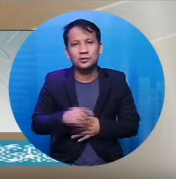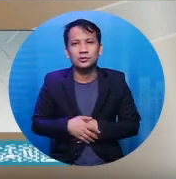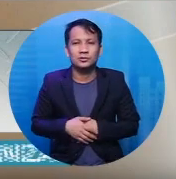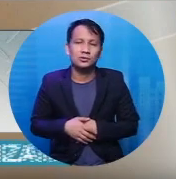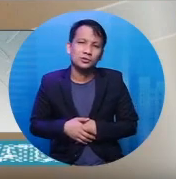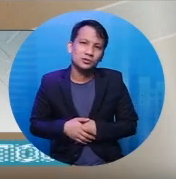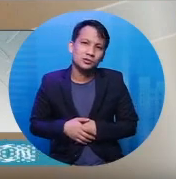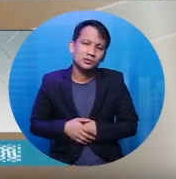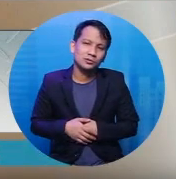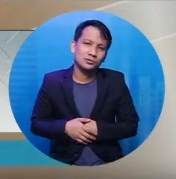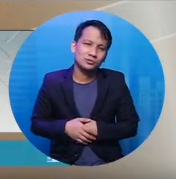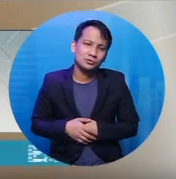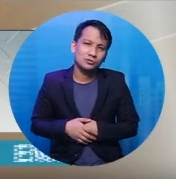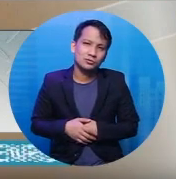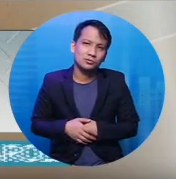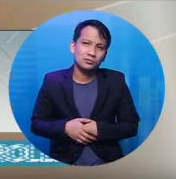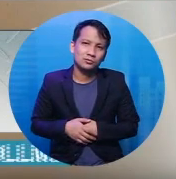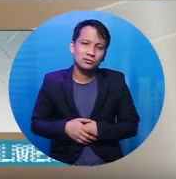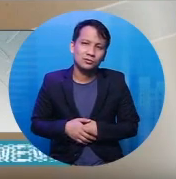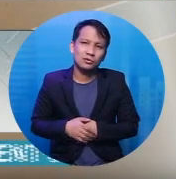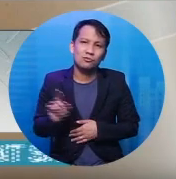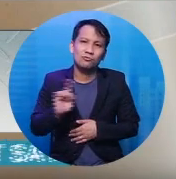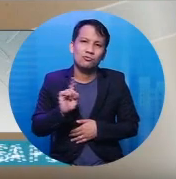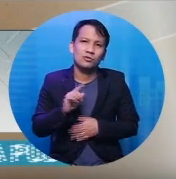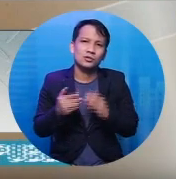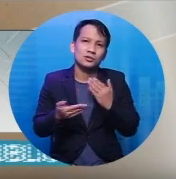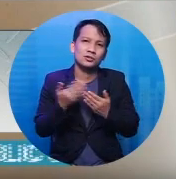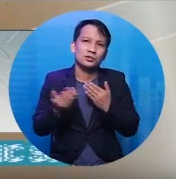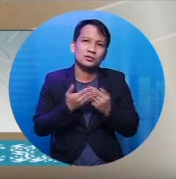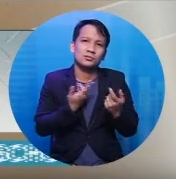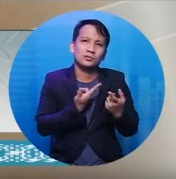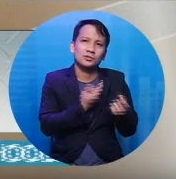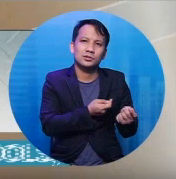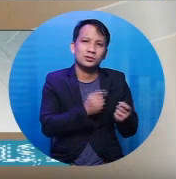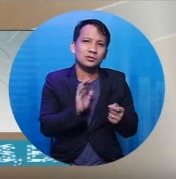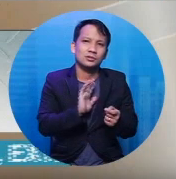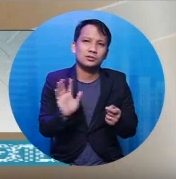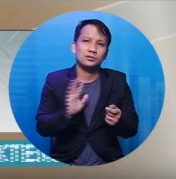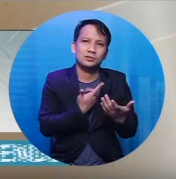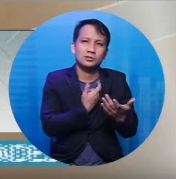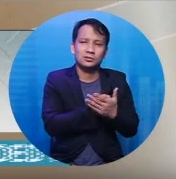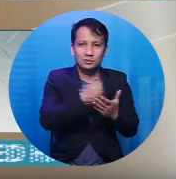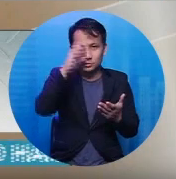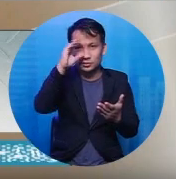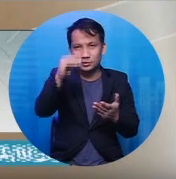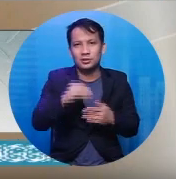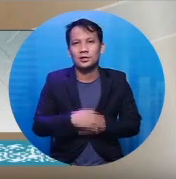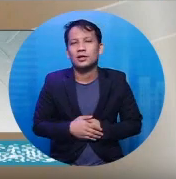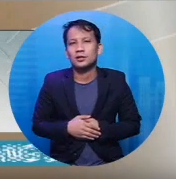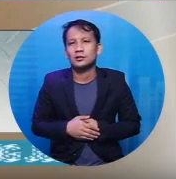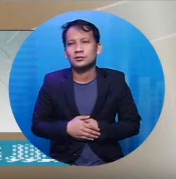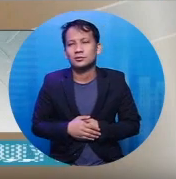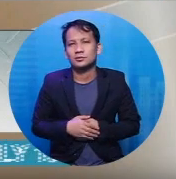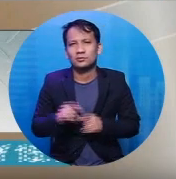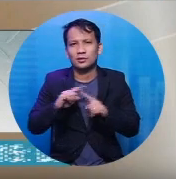Ako'y, ano na sir, yung wala na yung tiwala, sir. Hindi na ako nagtitiwala ng lalaki. Okay.